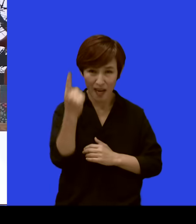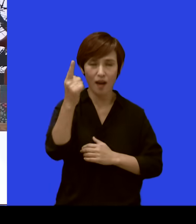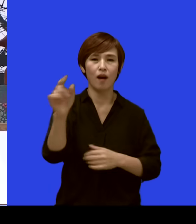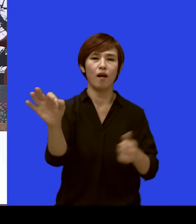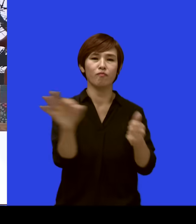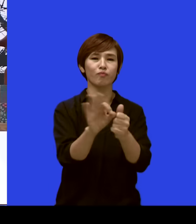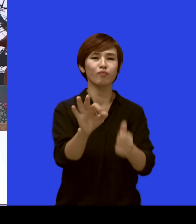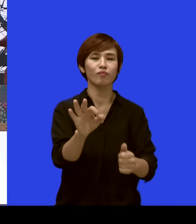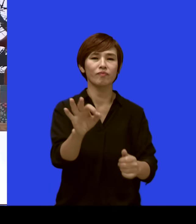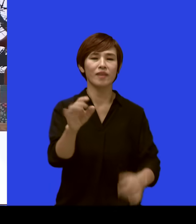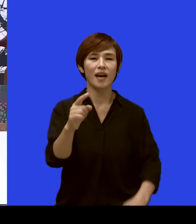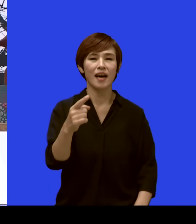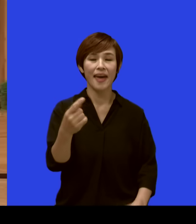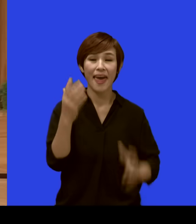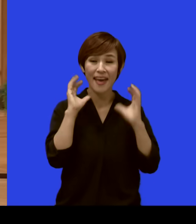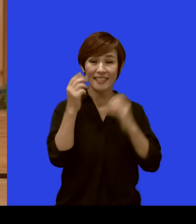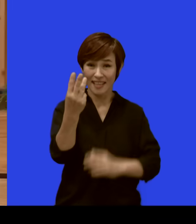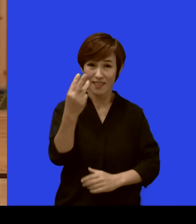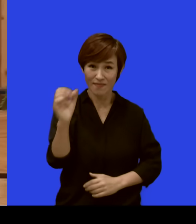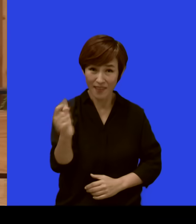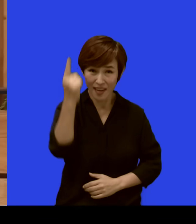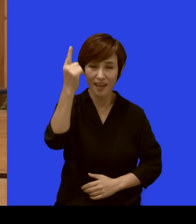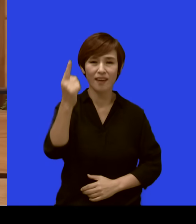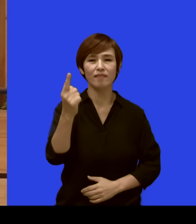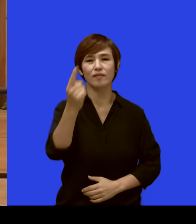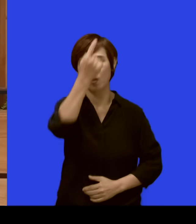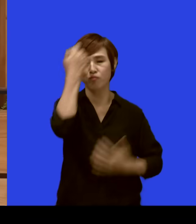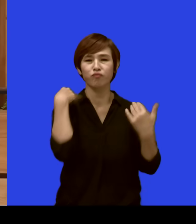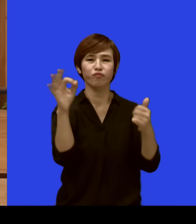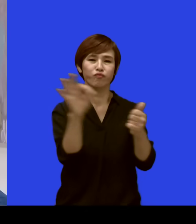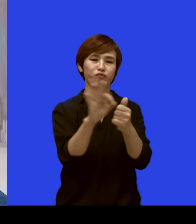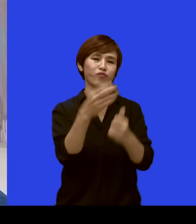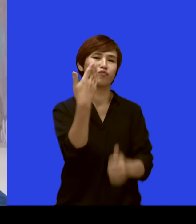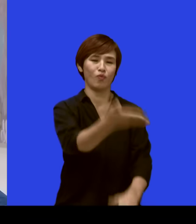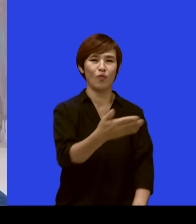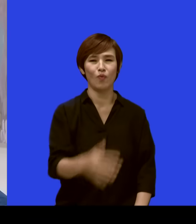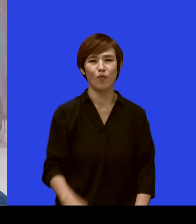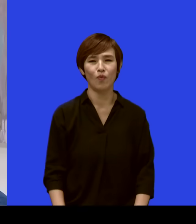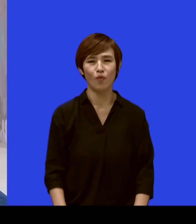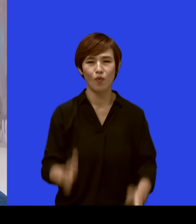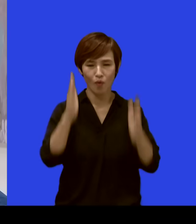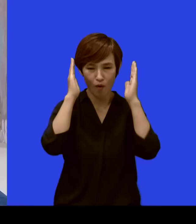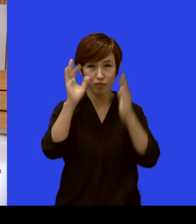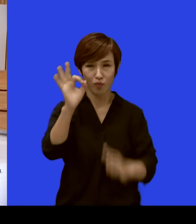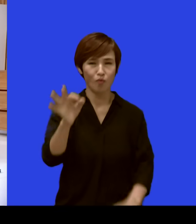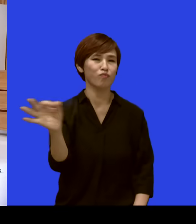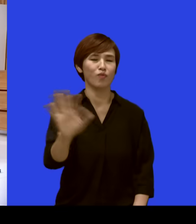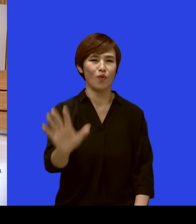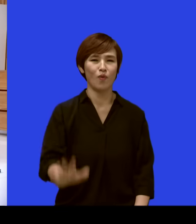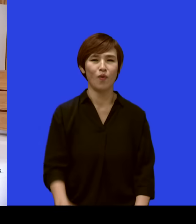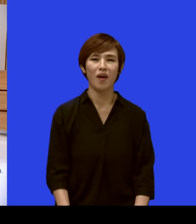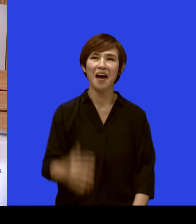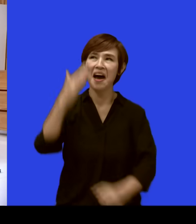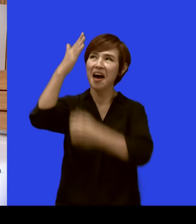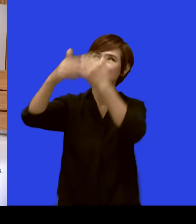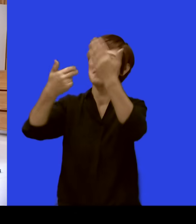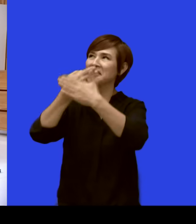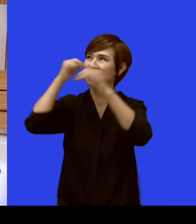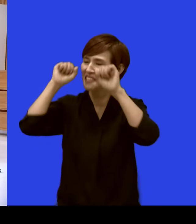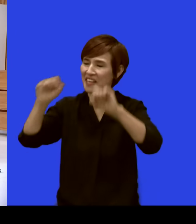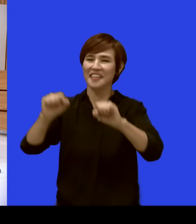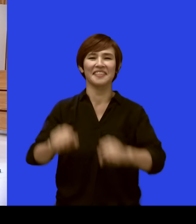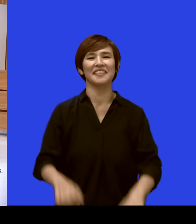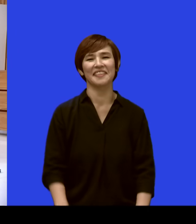무료로 돈을 안 내고 다니는. 저도 다둥이 카드 갖고 다니거든요. 네, 하나는 살아 계십니다. 그럼 셋째 걱정 안